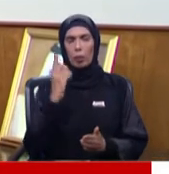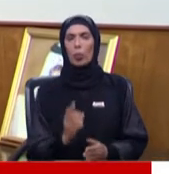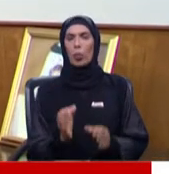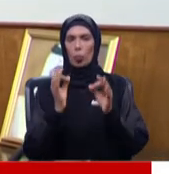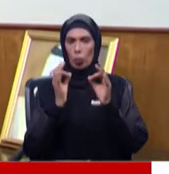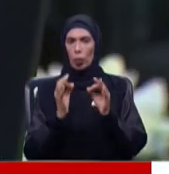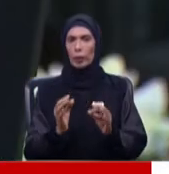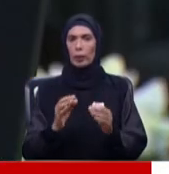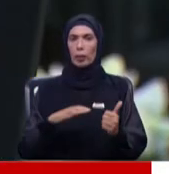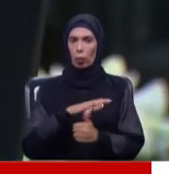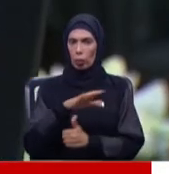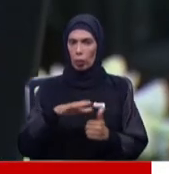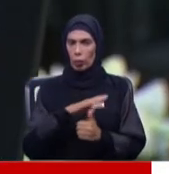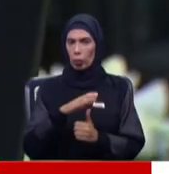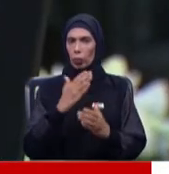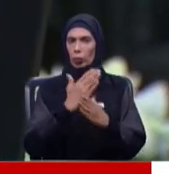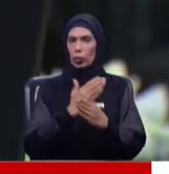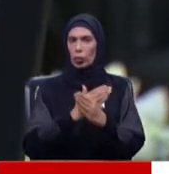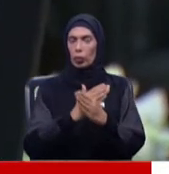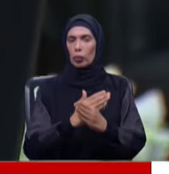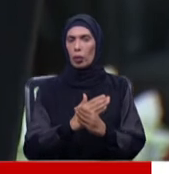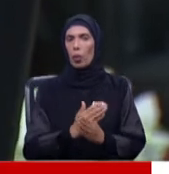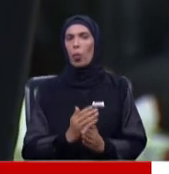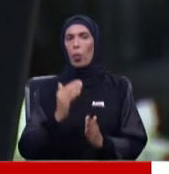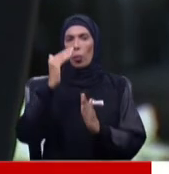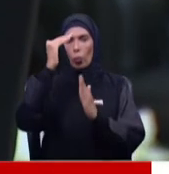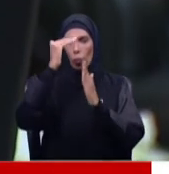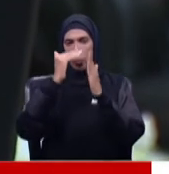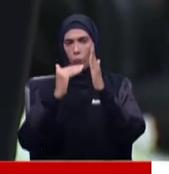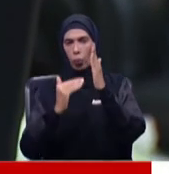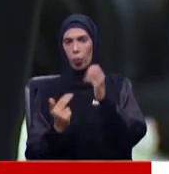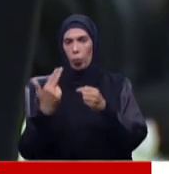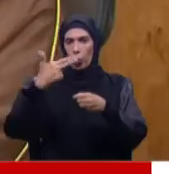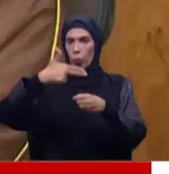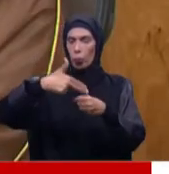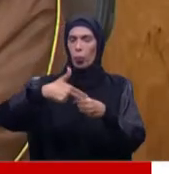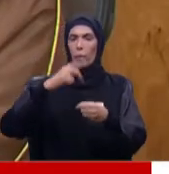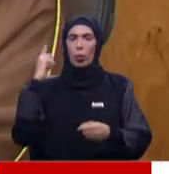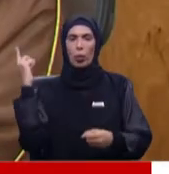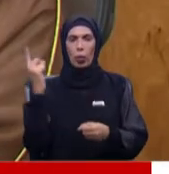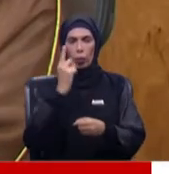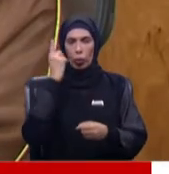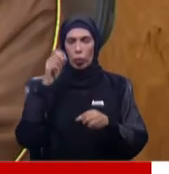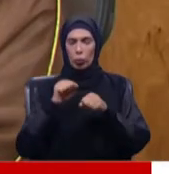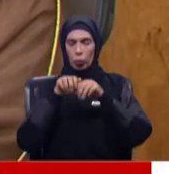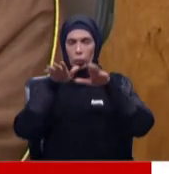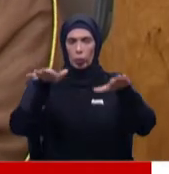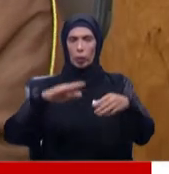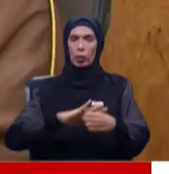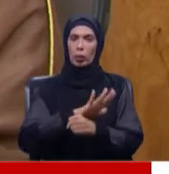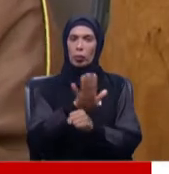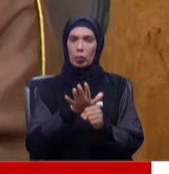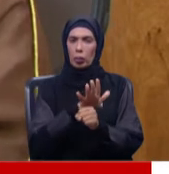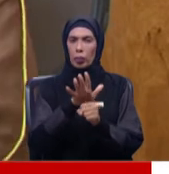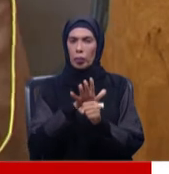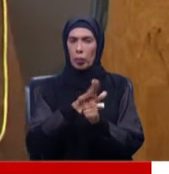العالمي، مؤكدا معاليه أن الظروف التي سببها انخفاض أسعار النفط على مستوى العالم وانتشار جائحة كورونا